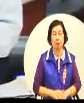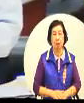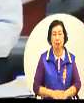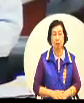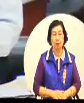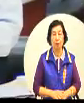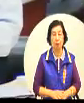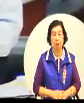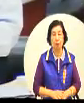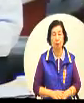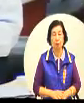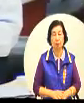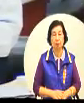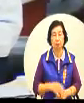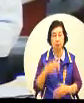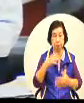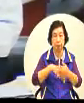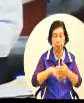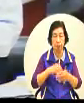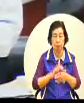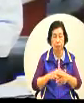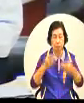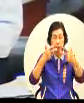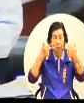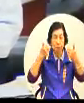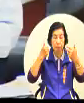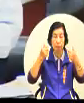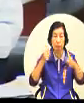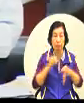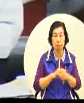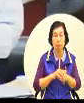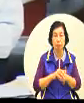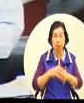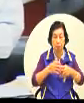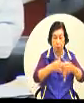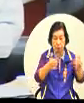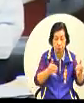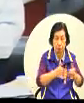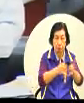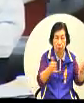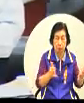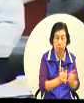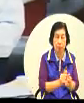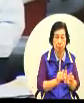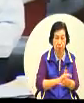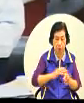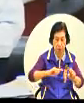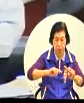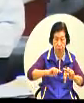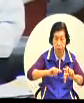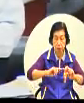么其中原住民主转型正义的目标，